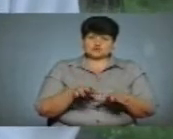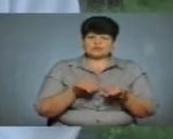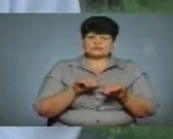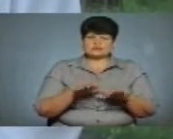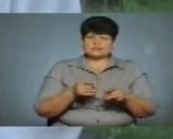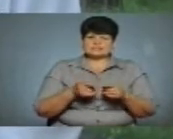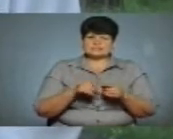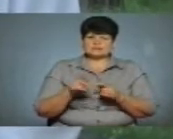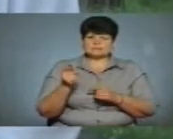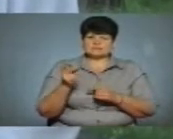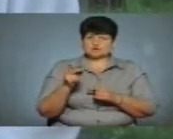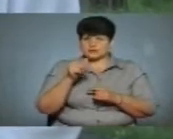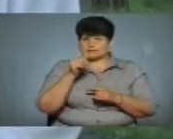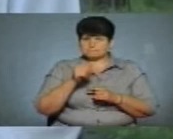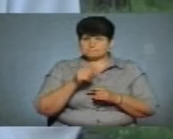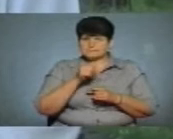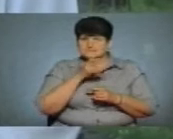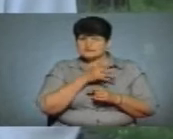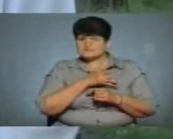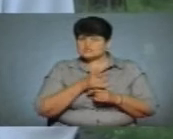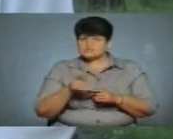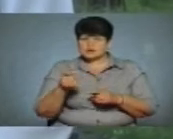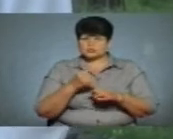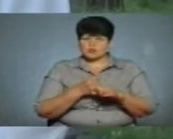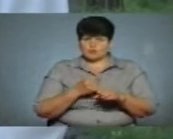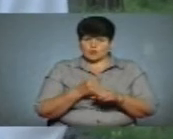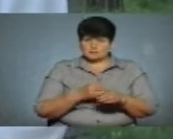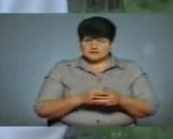Залишкова дія – це 1,5 місяці від часу оброблення препарату.